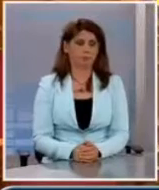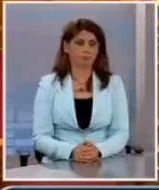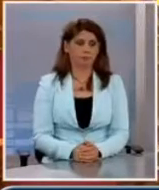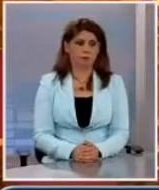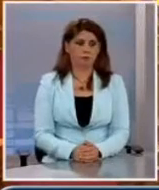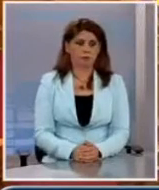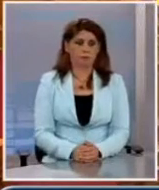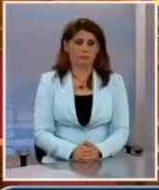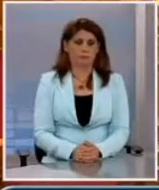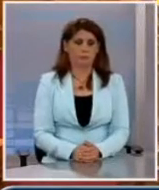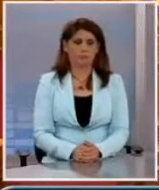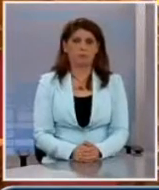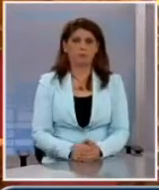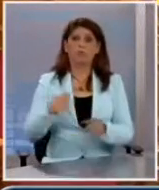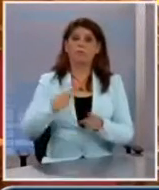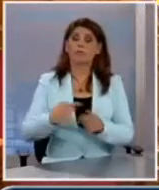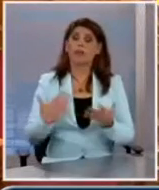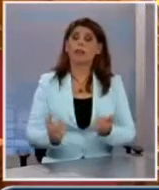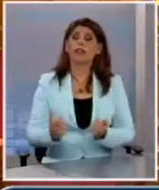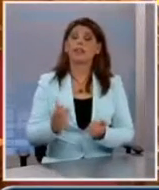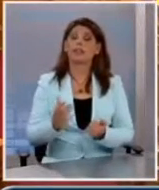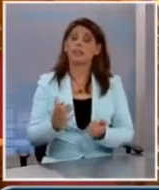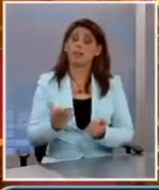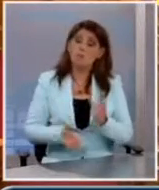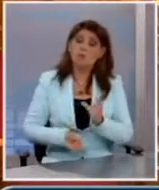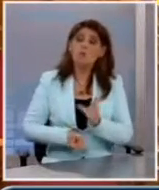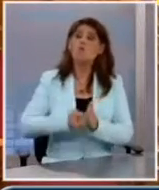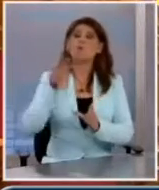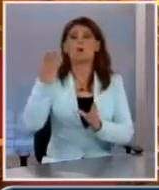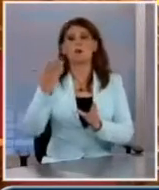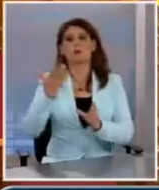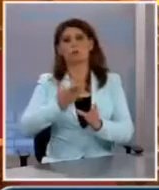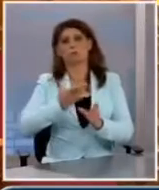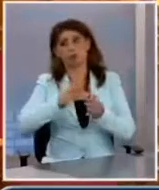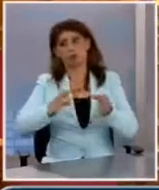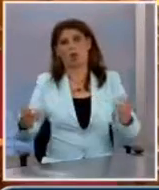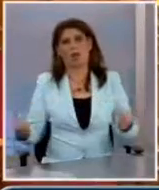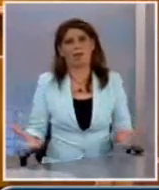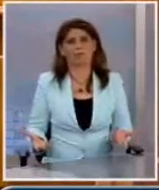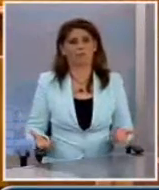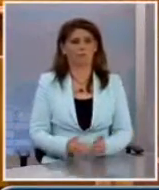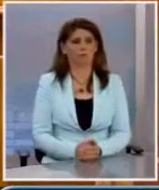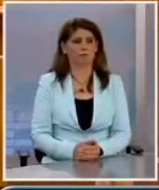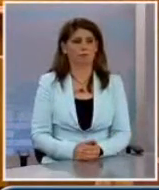ασφυκτικά στην απεριφορία χρόνου. Η πατρίδα έχει ανάγκη από ένα νέο αφήγημα. Ένα νέο